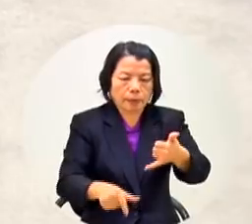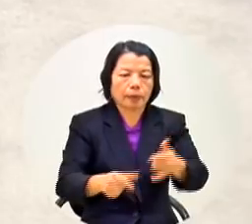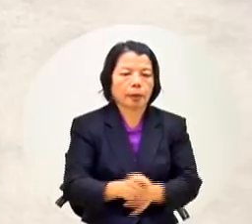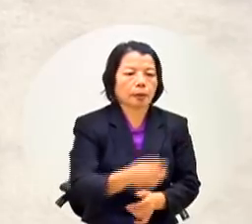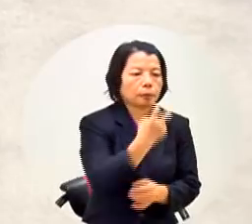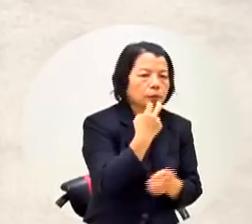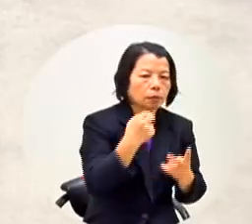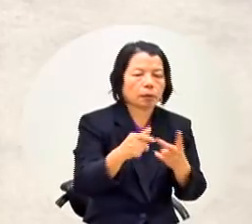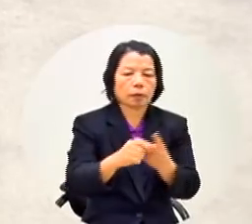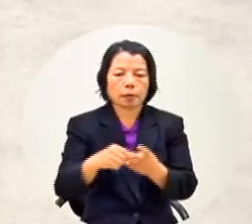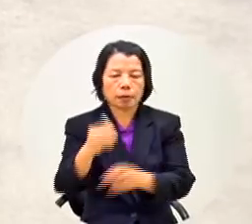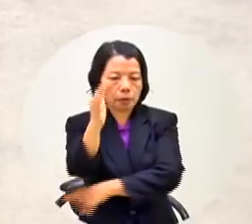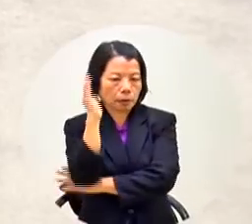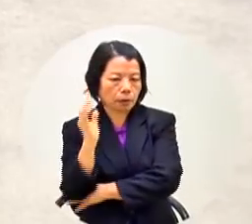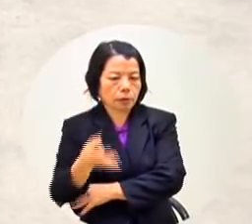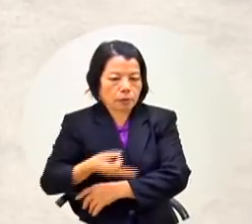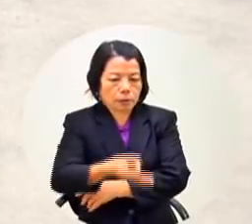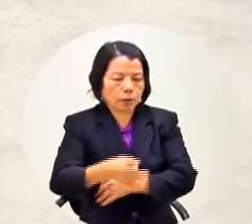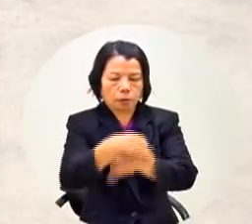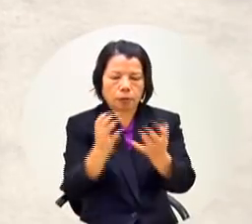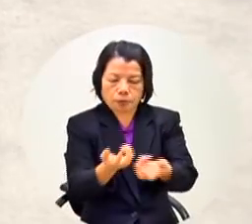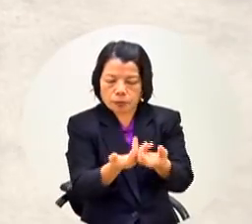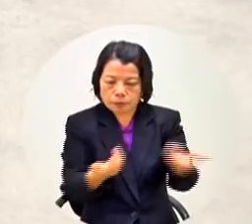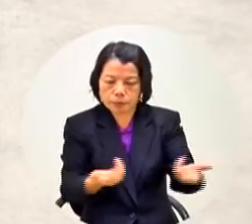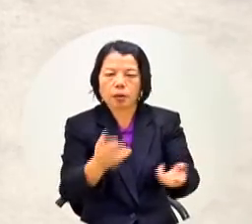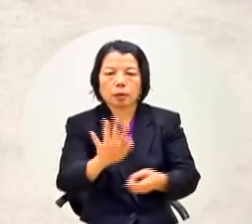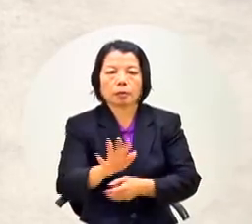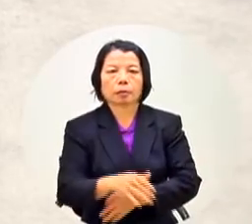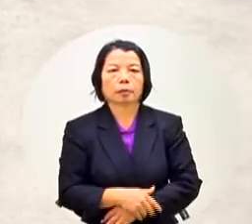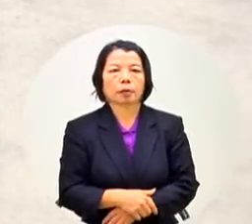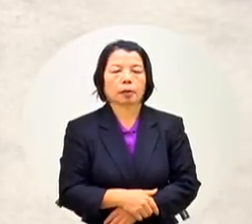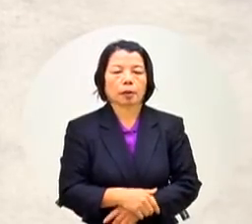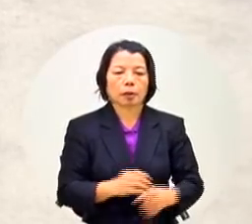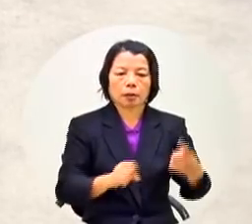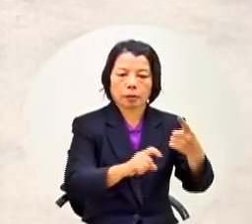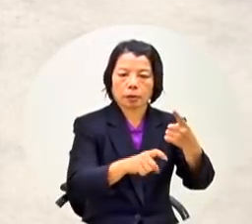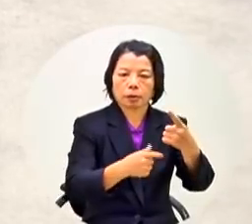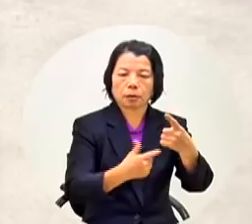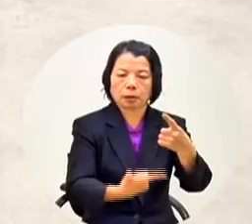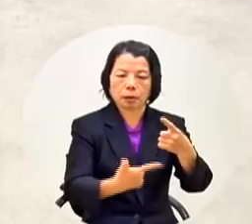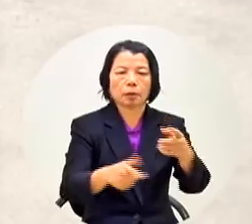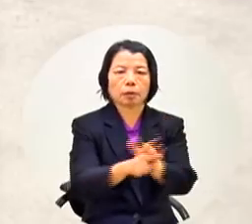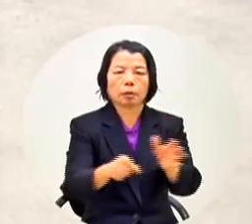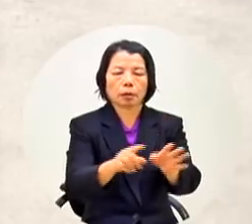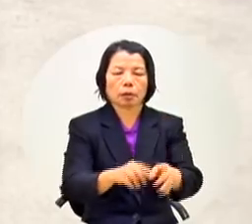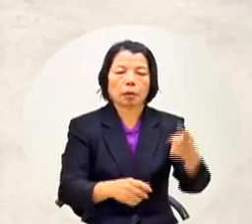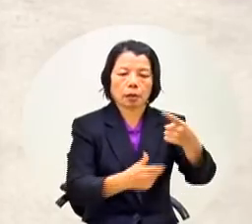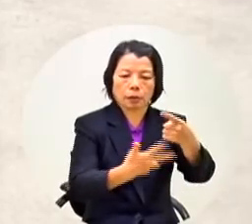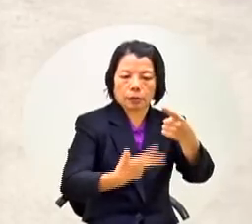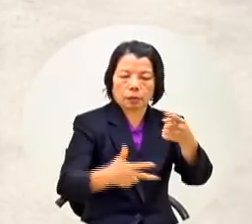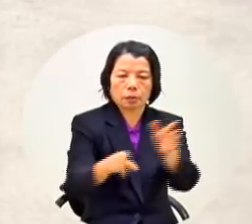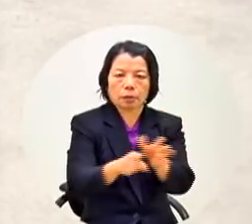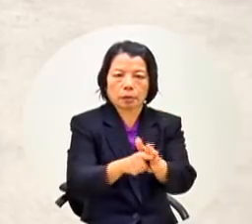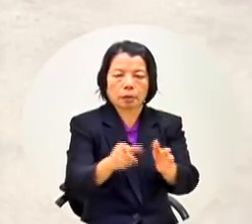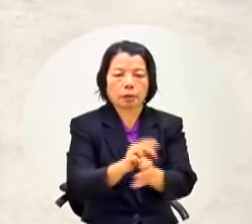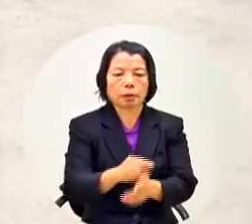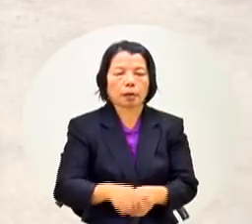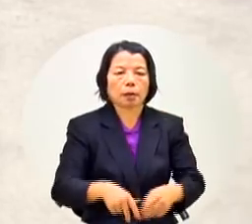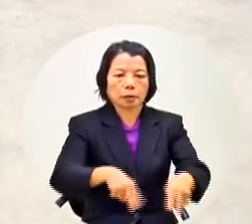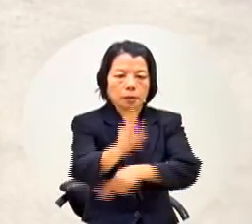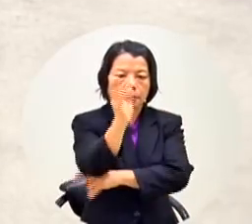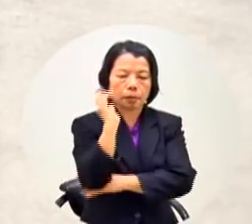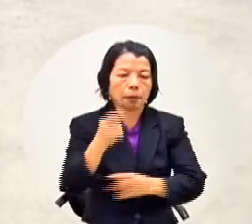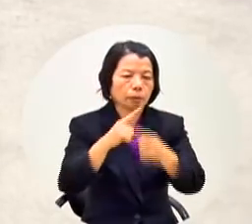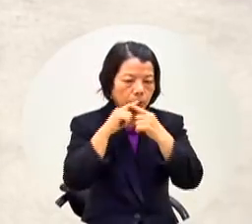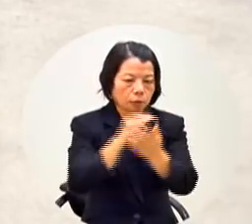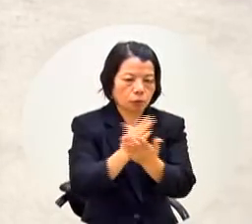摊。那在今年1月16号，交通部呢依据1月7号行政院秘书长函示，请高雄市政府新团队迂衡施